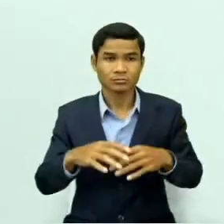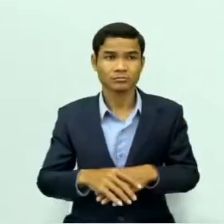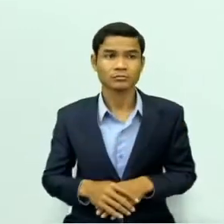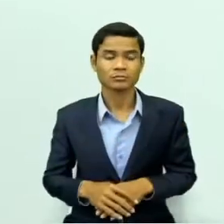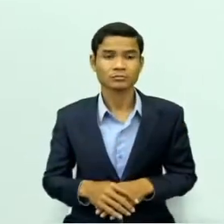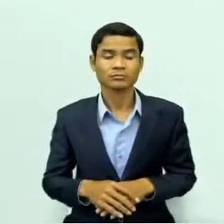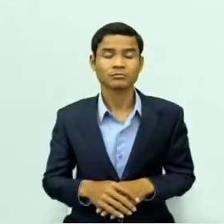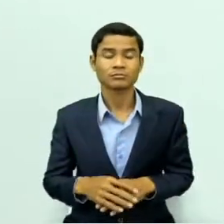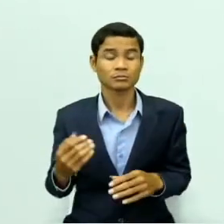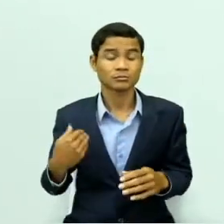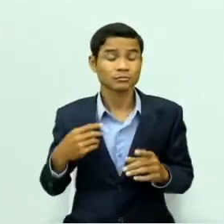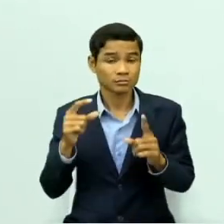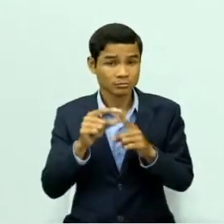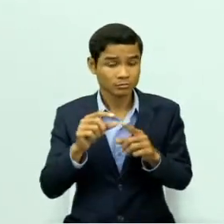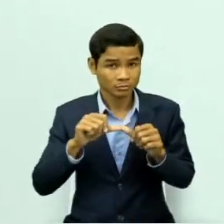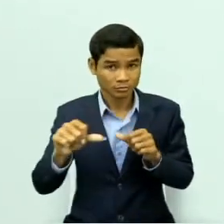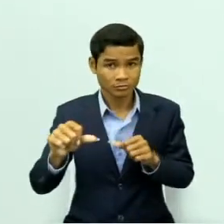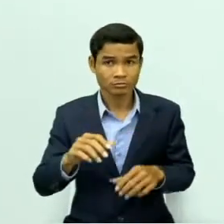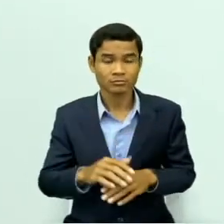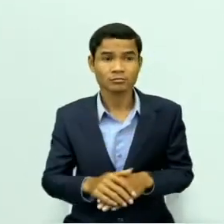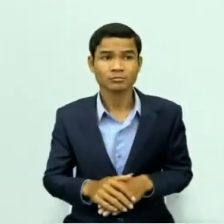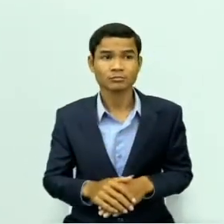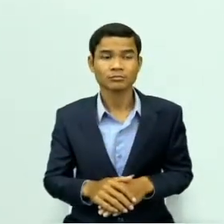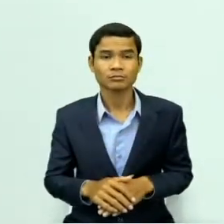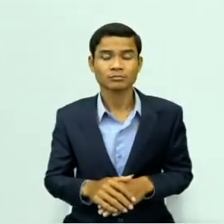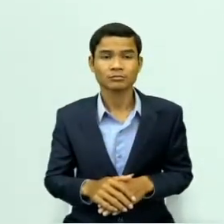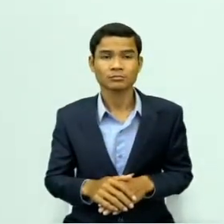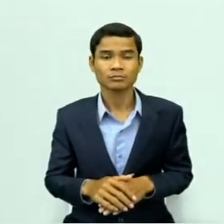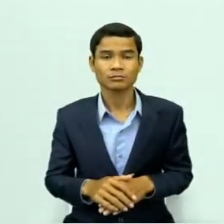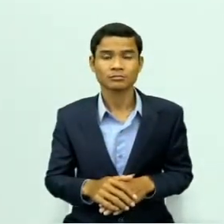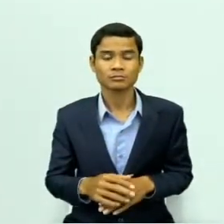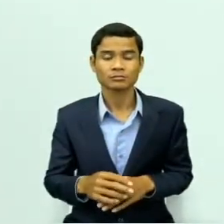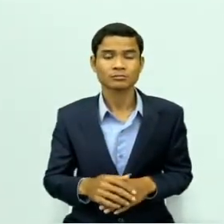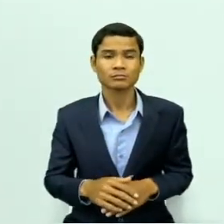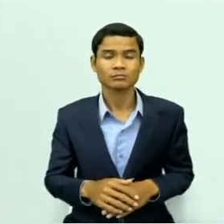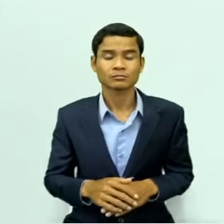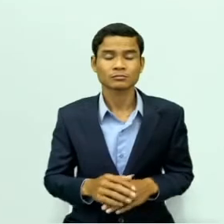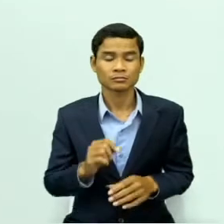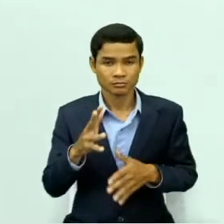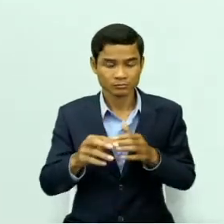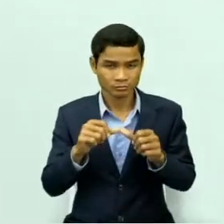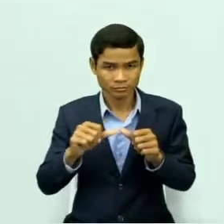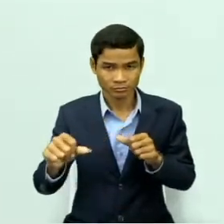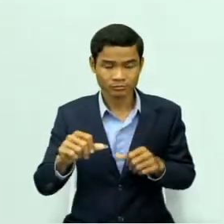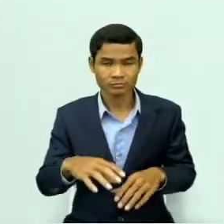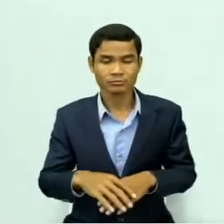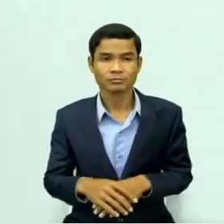Chà, nè cổ nơ miên bịa bần tò, con trim khuôn, an tâm ốc nè.